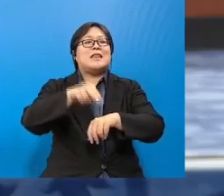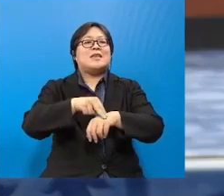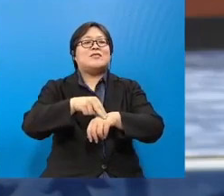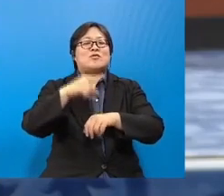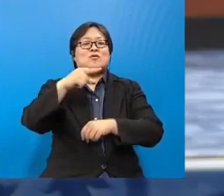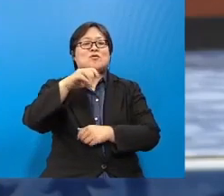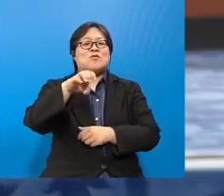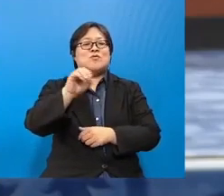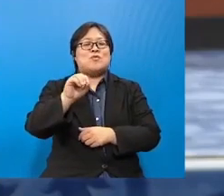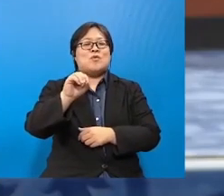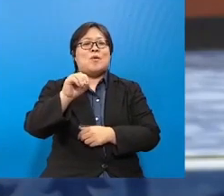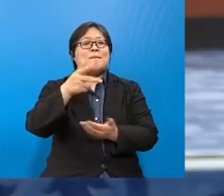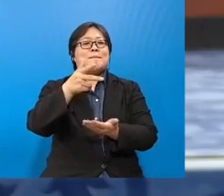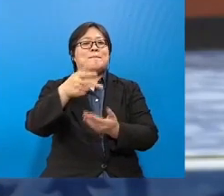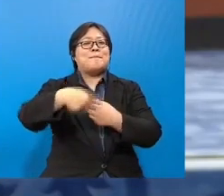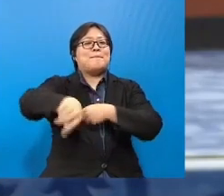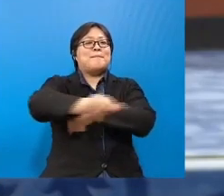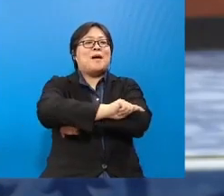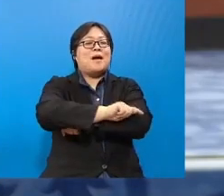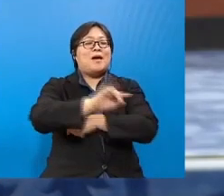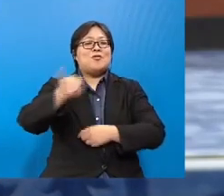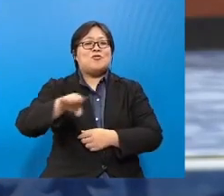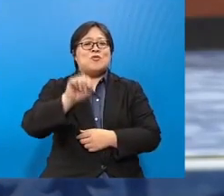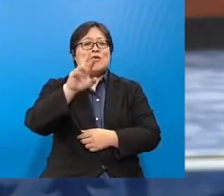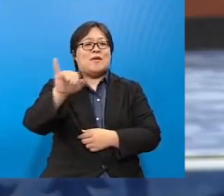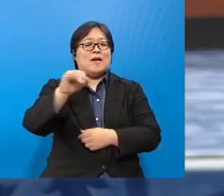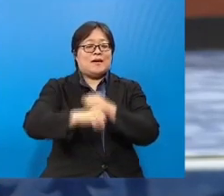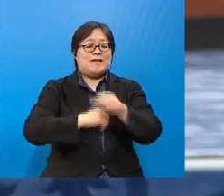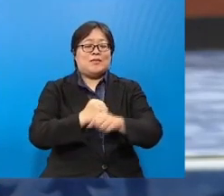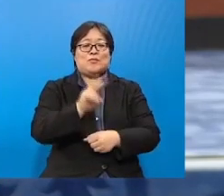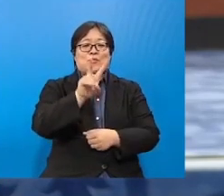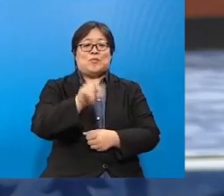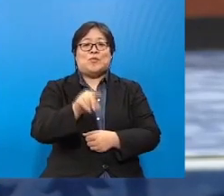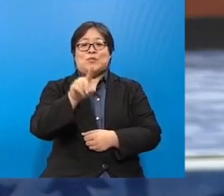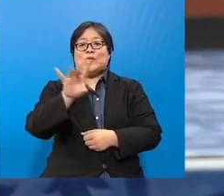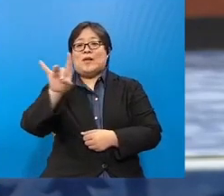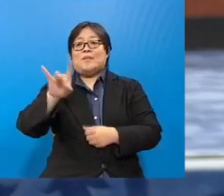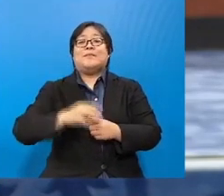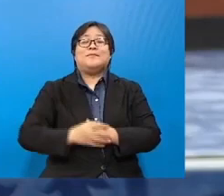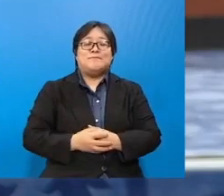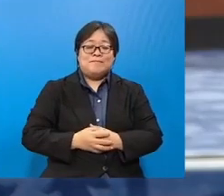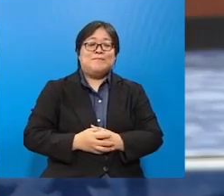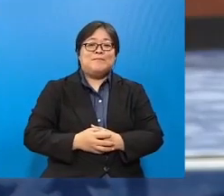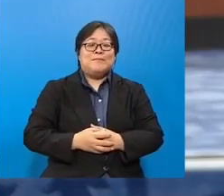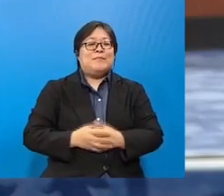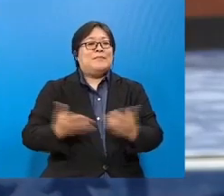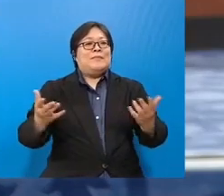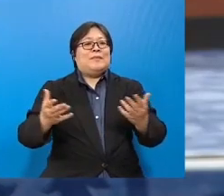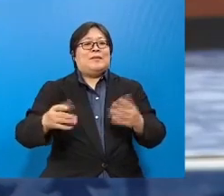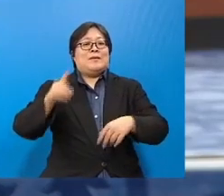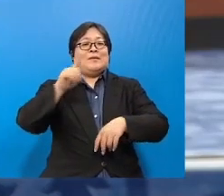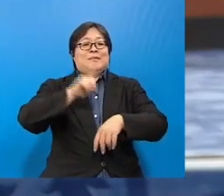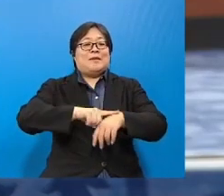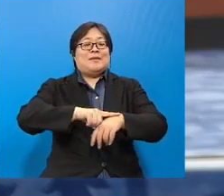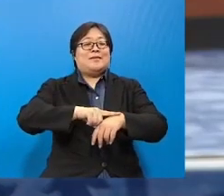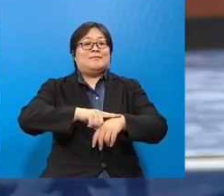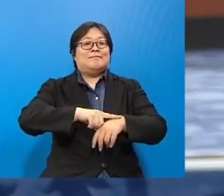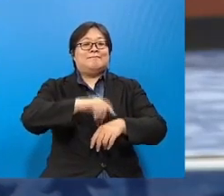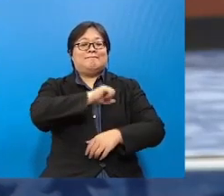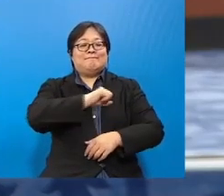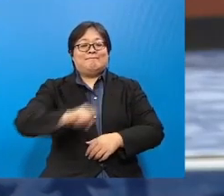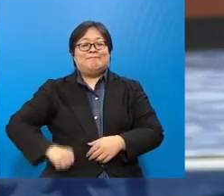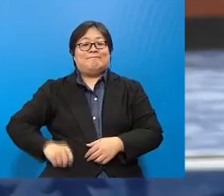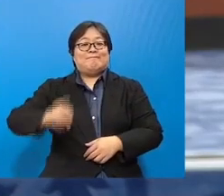Geographic of cerai pada tahun 2018 semenep pertabalan setangkep sekarang ini